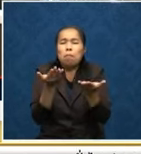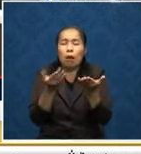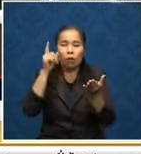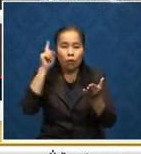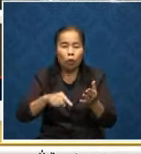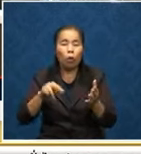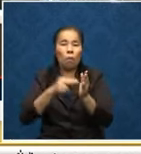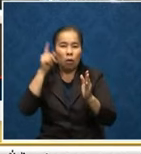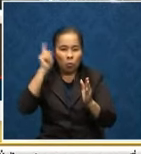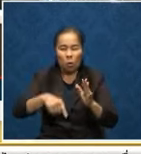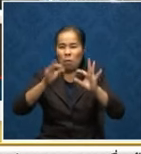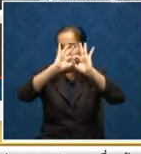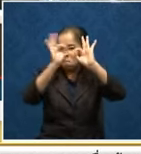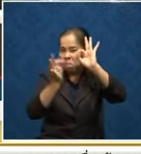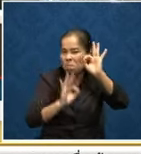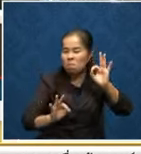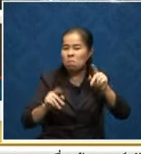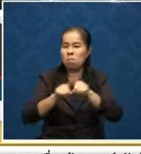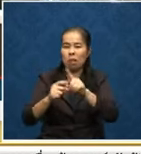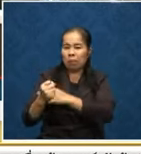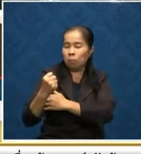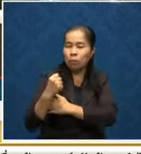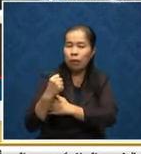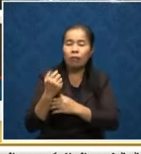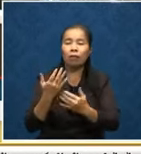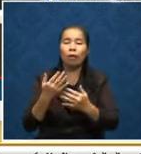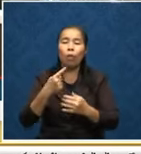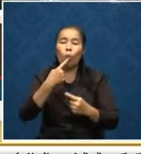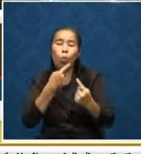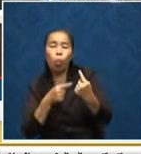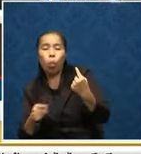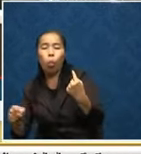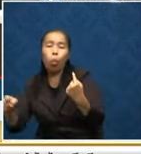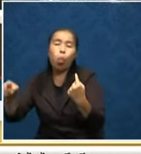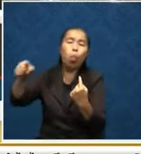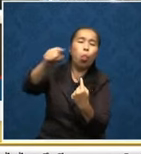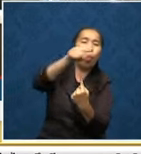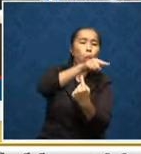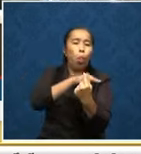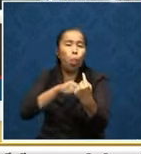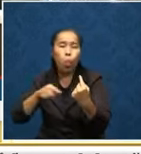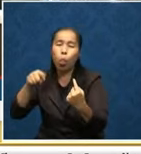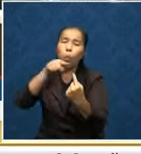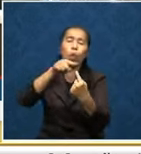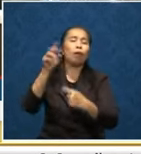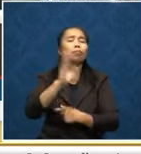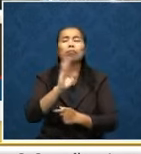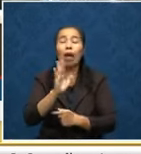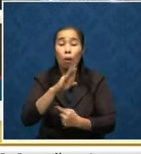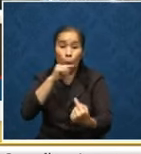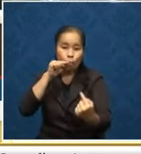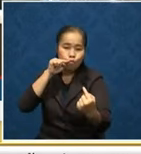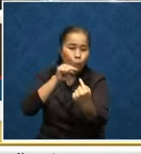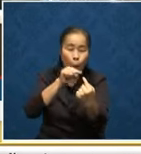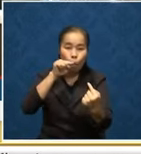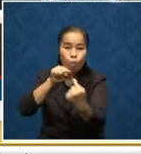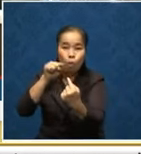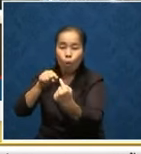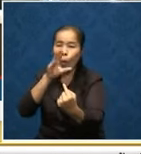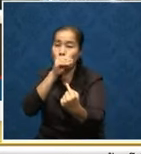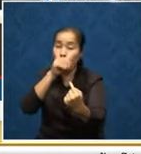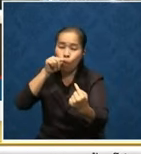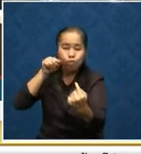ให้เป็นเนื้อหาสาระจริงๆไม่เอาประเด็นอื่นๆมาพูดอ้อมไปอ้อมมาเนี่ยผมคิดว่ามันก็จะเกิดประโยชน์กับสมาชิกสภาผู้แทนราษฎร